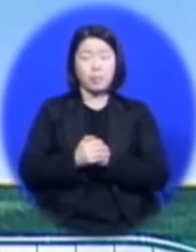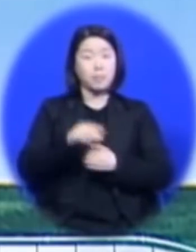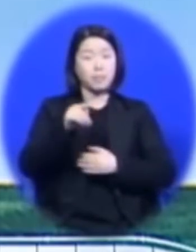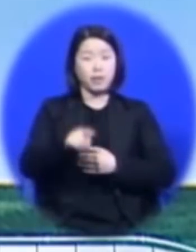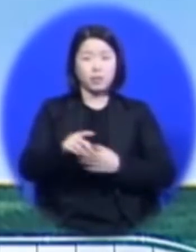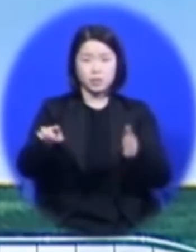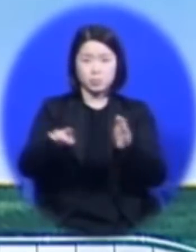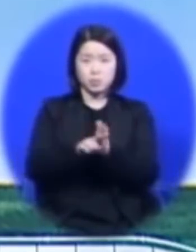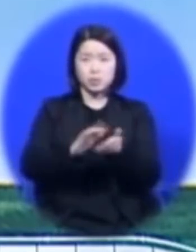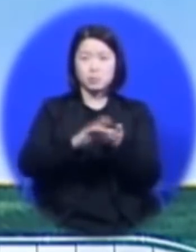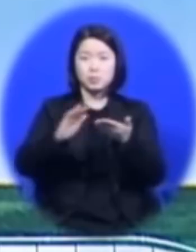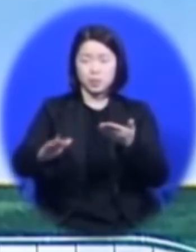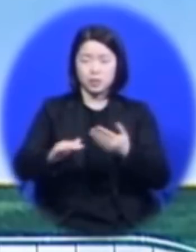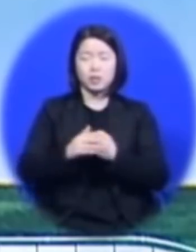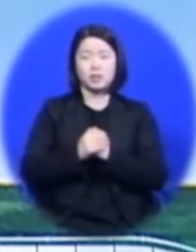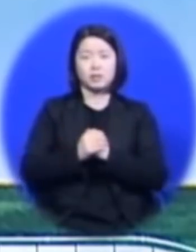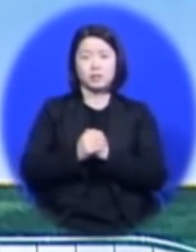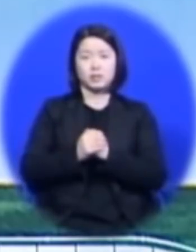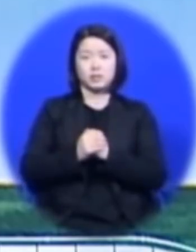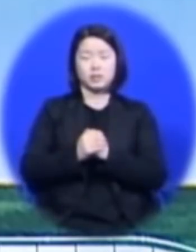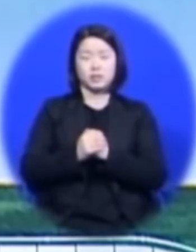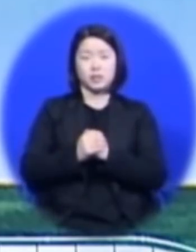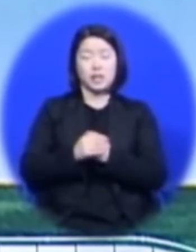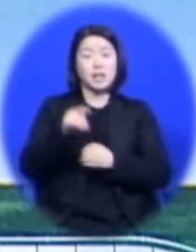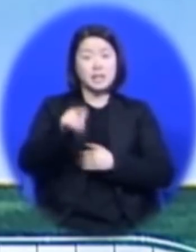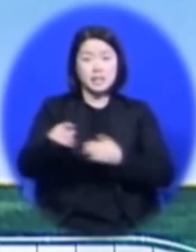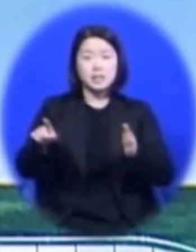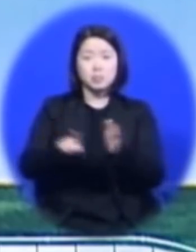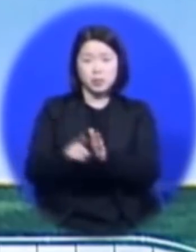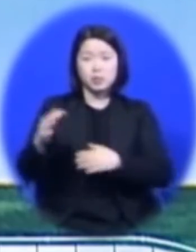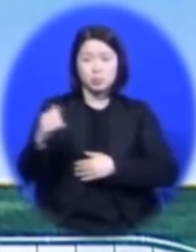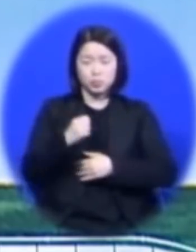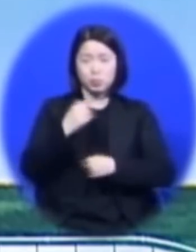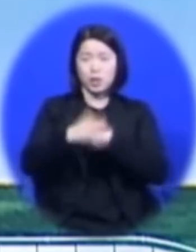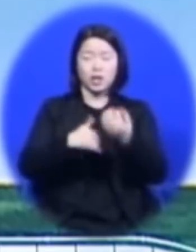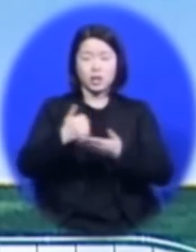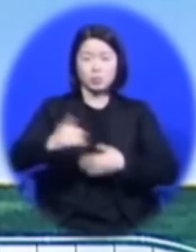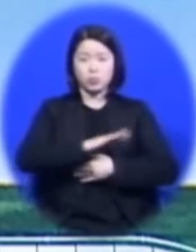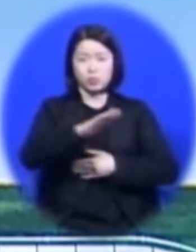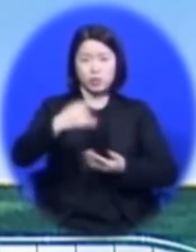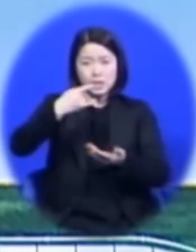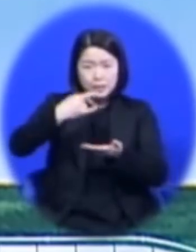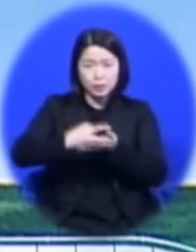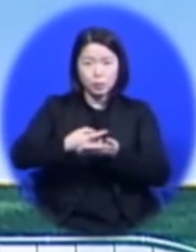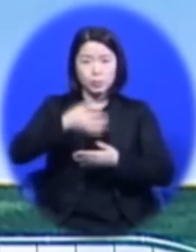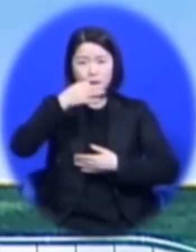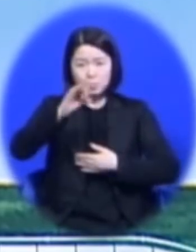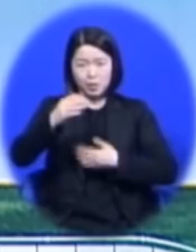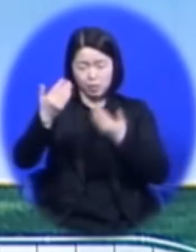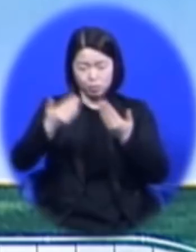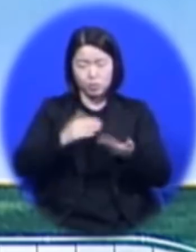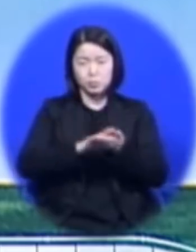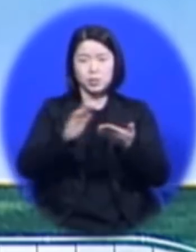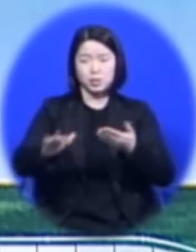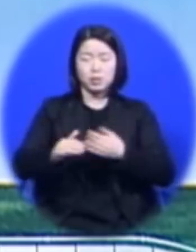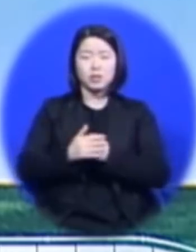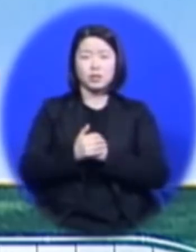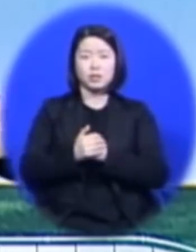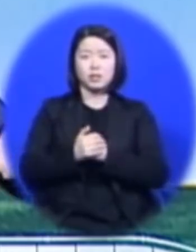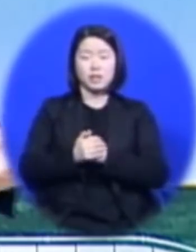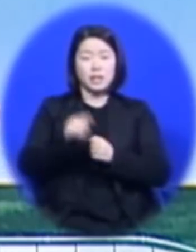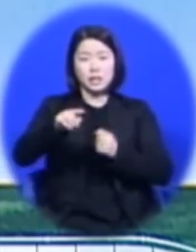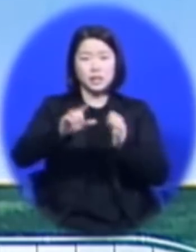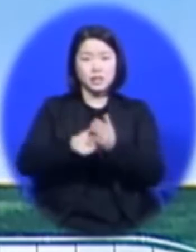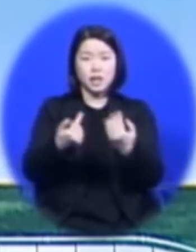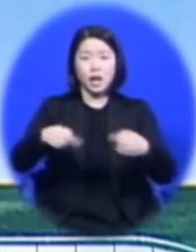이것이 믿음인 것이오 이 믿음으로 하나님을 우리를 의롭다고 하신 다 그랬어 3 이